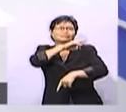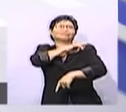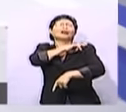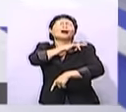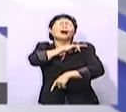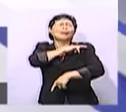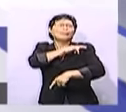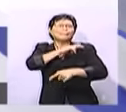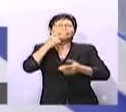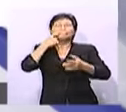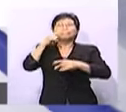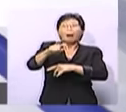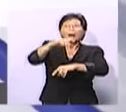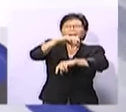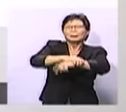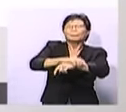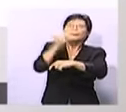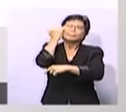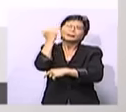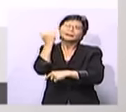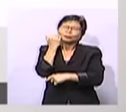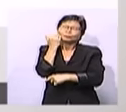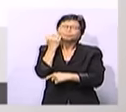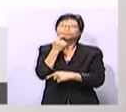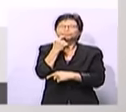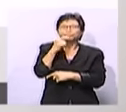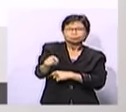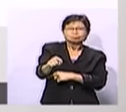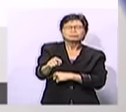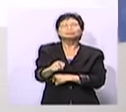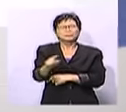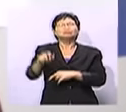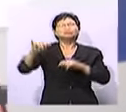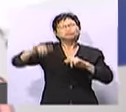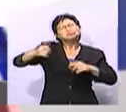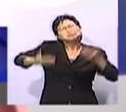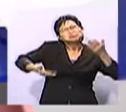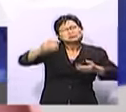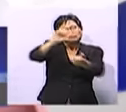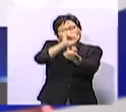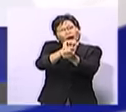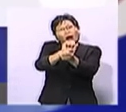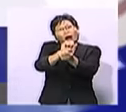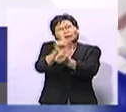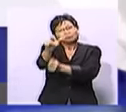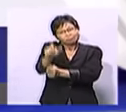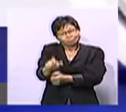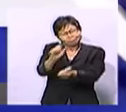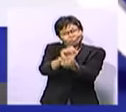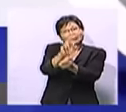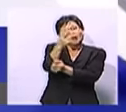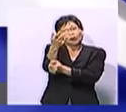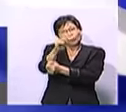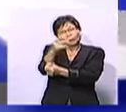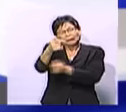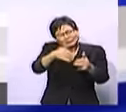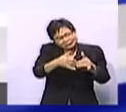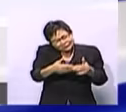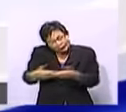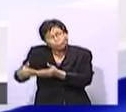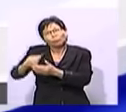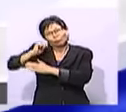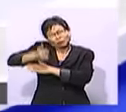Putrajaya, Majistret Syahwira Abdul Halim. Datuk Simi juga tidak menolak kemungkinan tahanan reman individu tersebut akan disambung